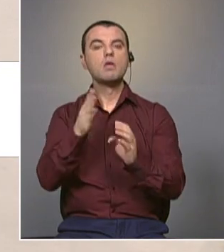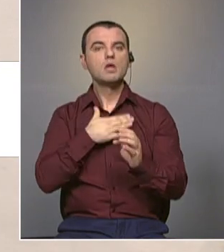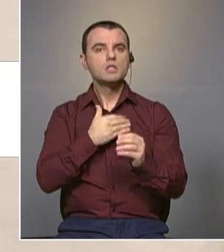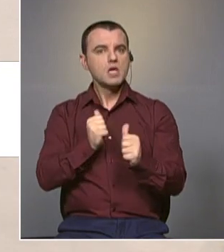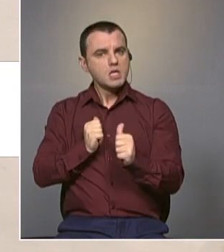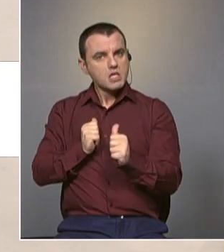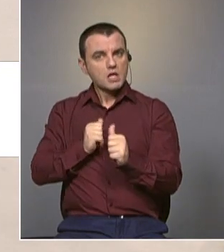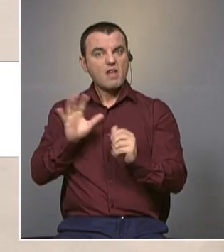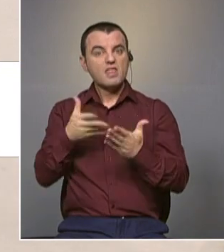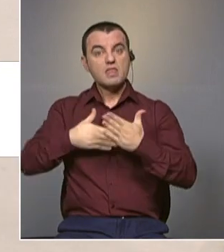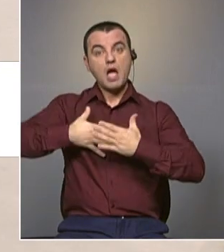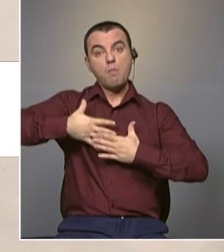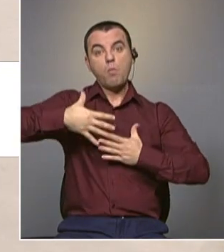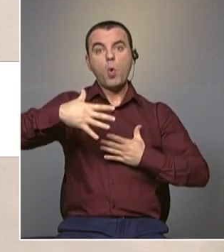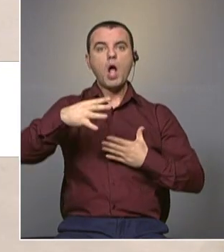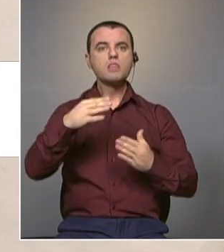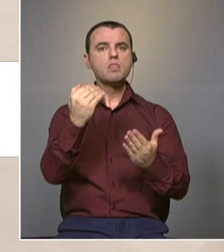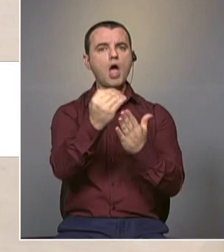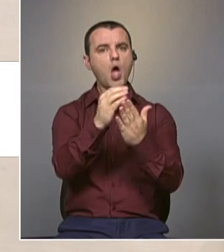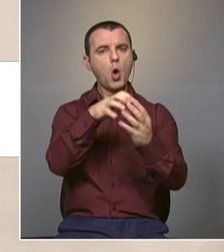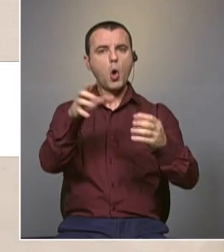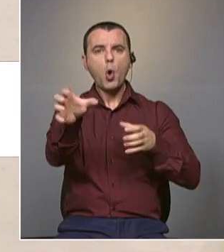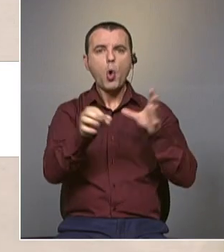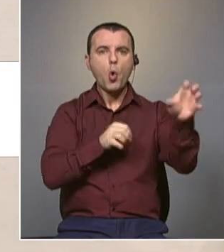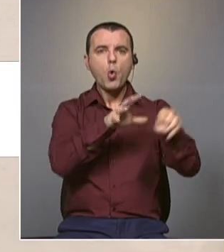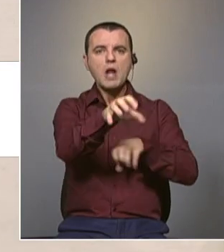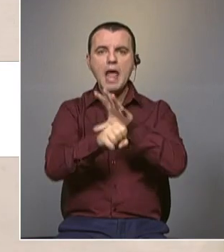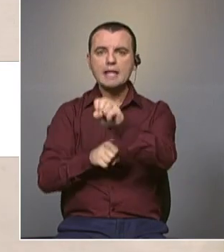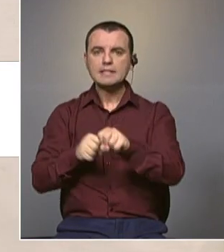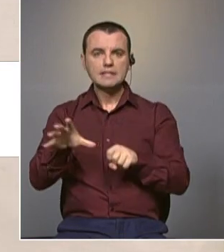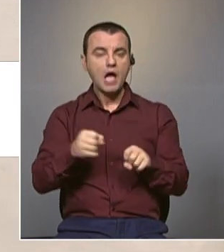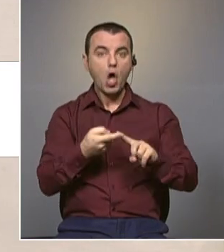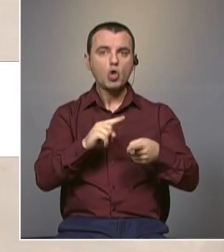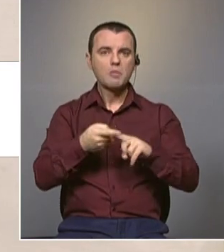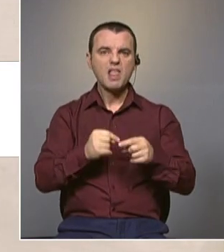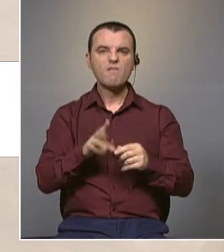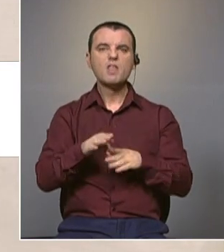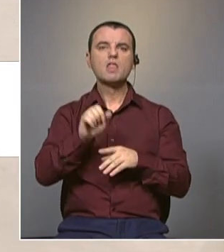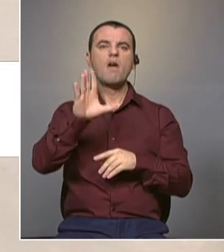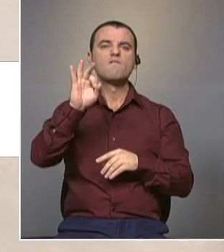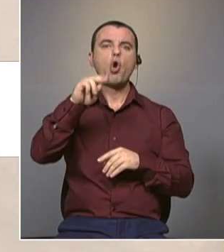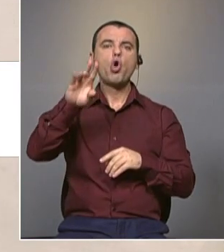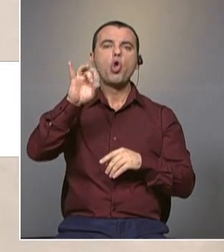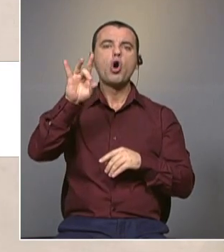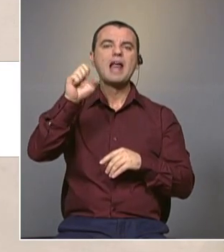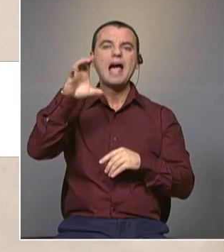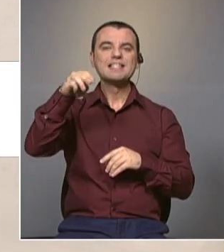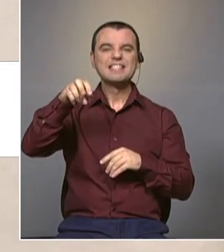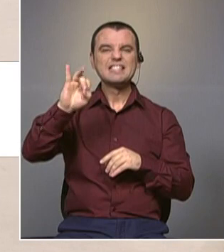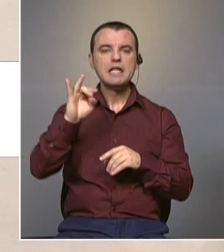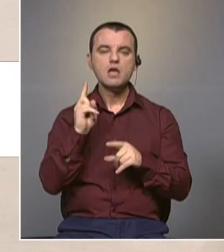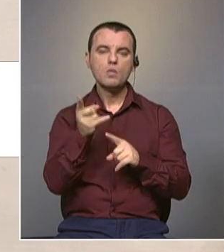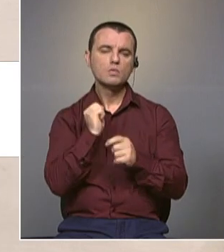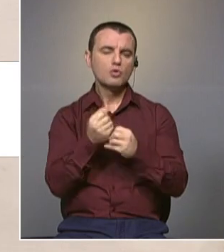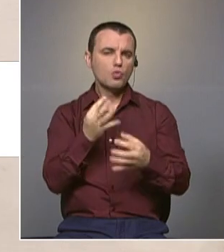съхранява най-богатата колекция от определен вид водорасли, които са толкова ценни, толкова